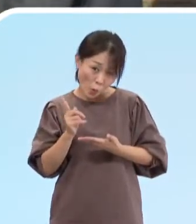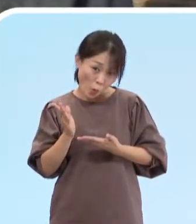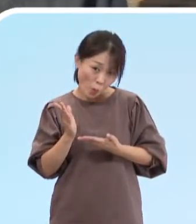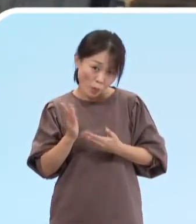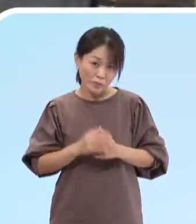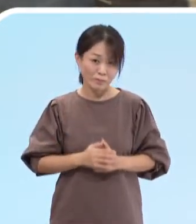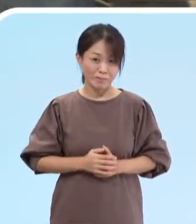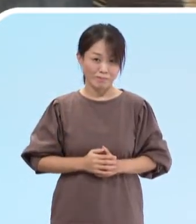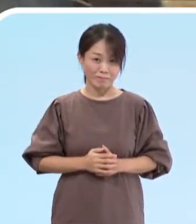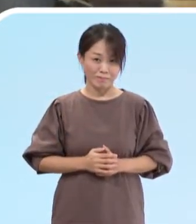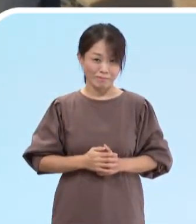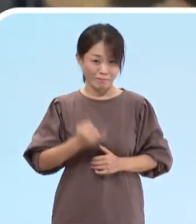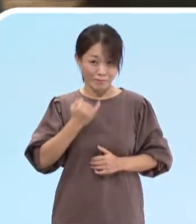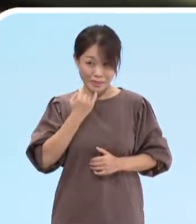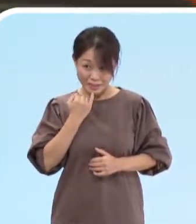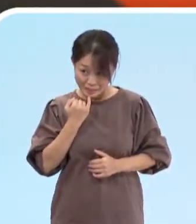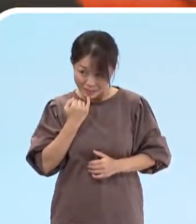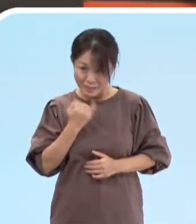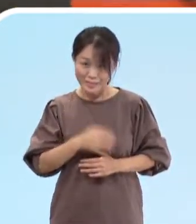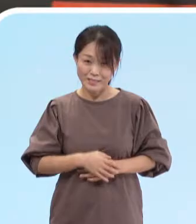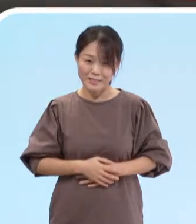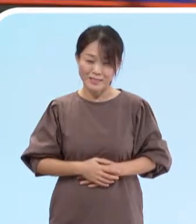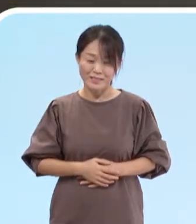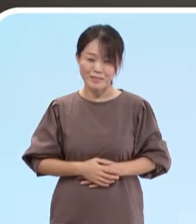ぞ。 いいんですか。